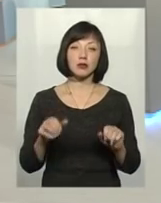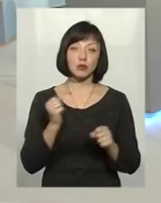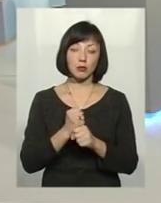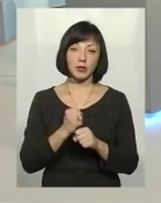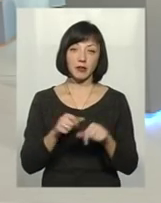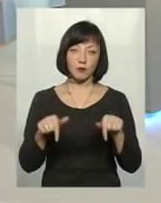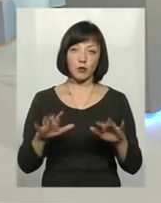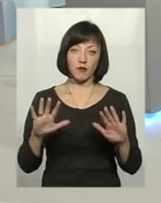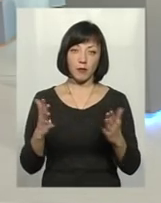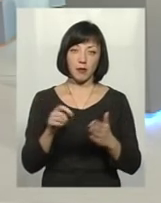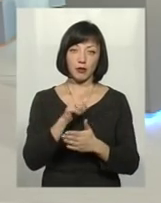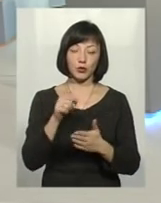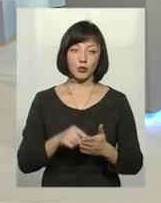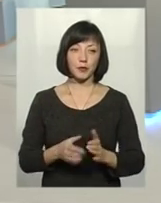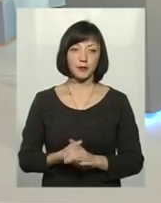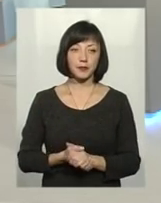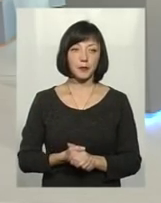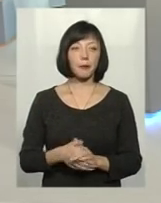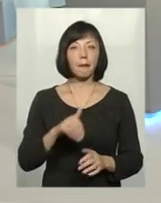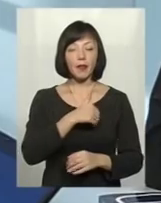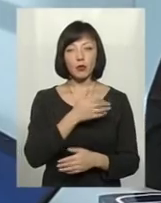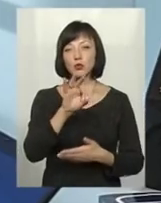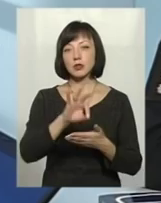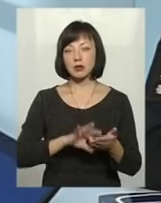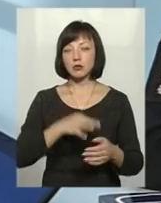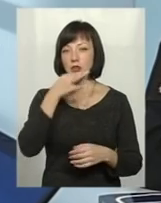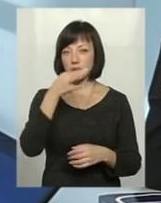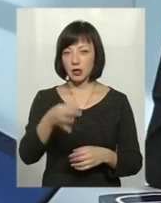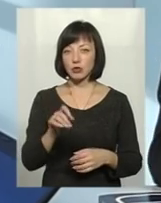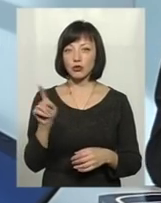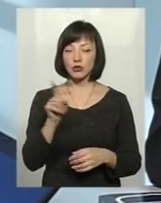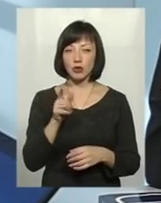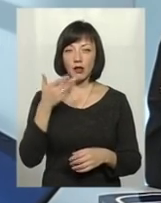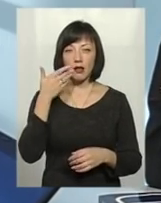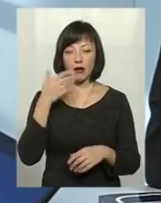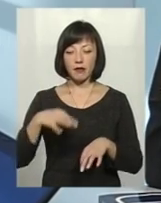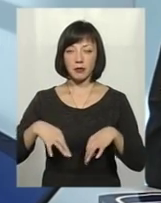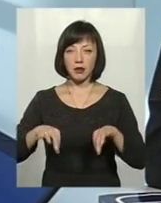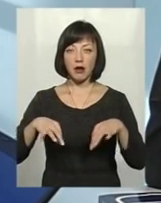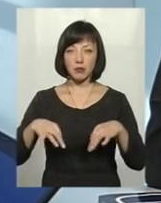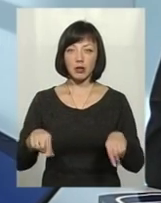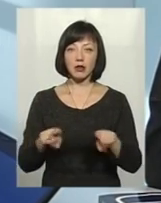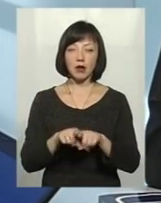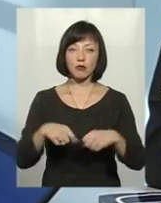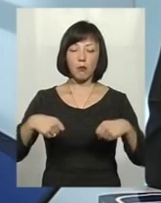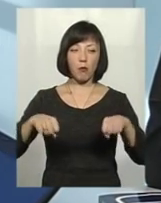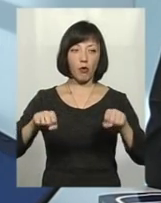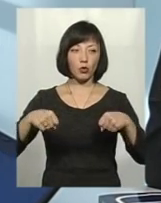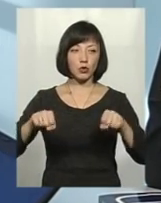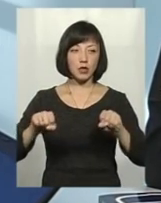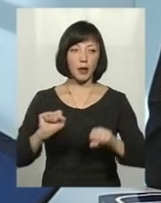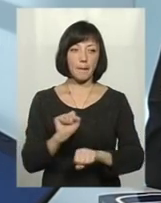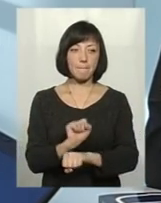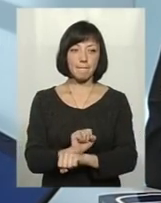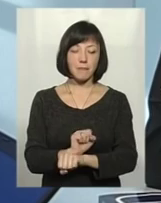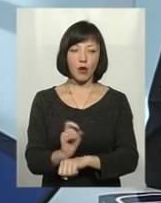зробити? Ну, хочу одразу сказати, що легковим транспортним засобом, також мотоциклам,